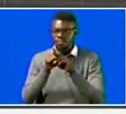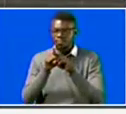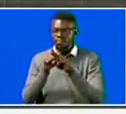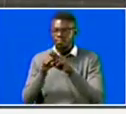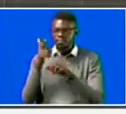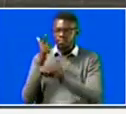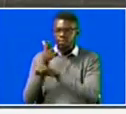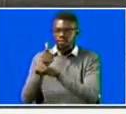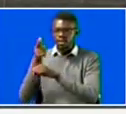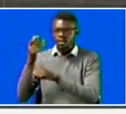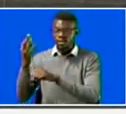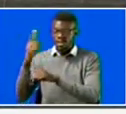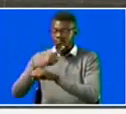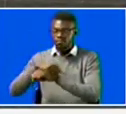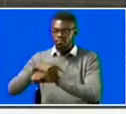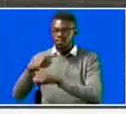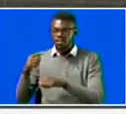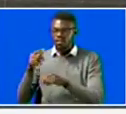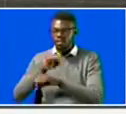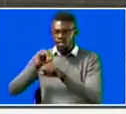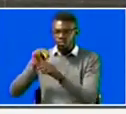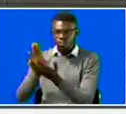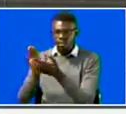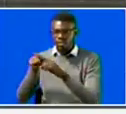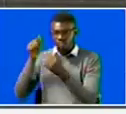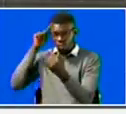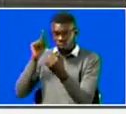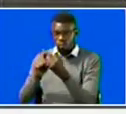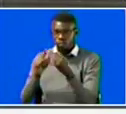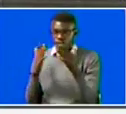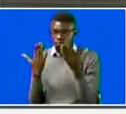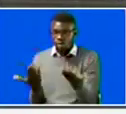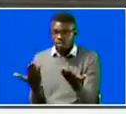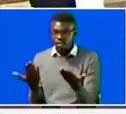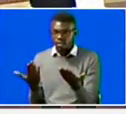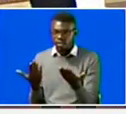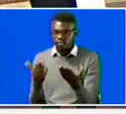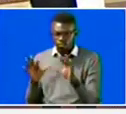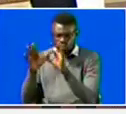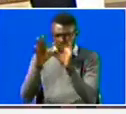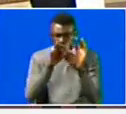siku tatu huko National Park na the purpose ya hii ni pia hiyo connection.